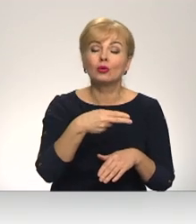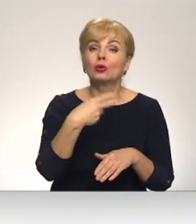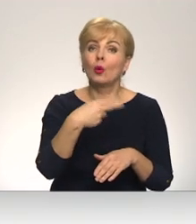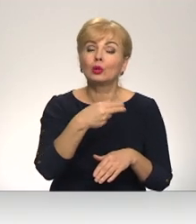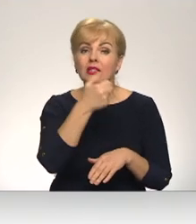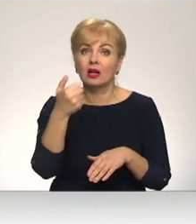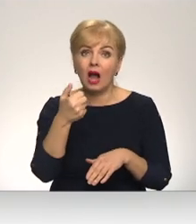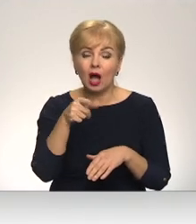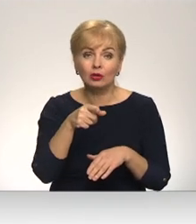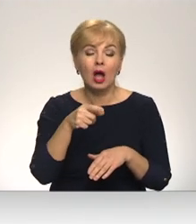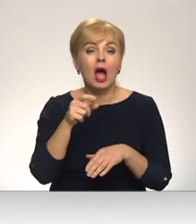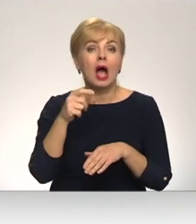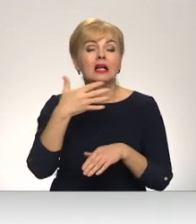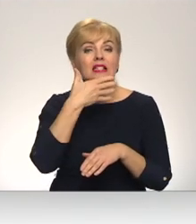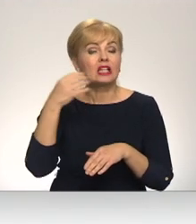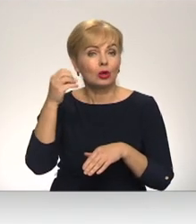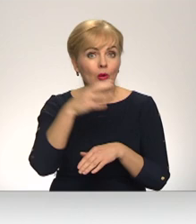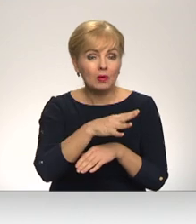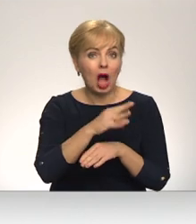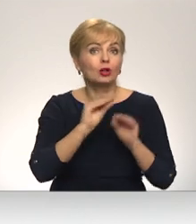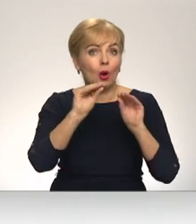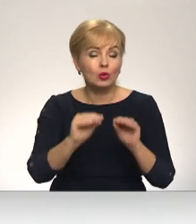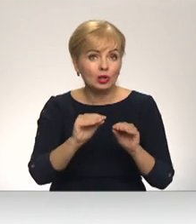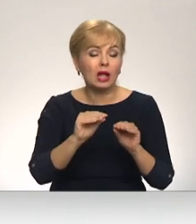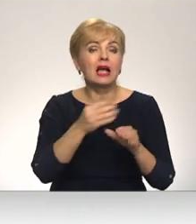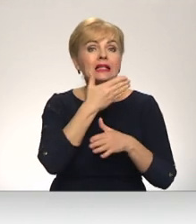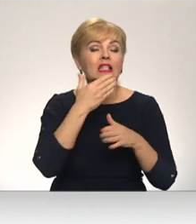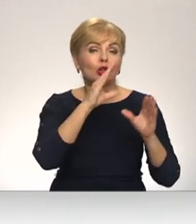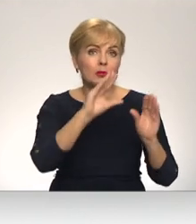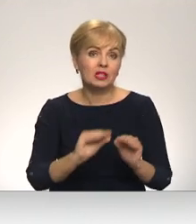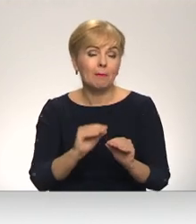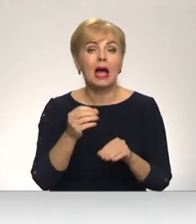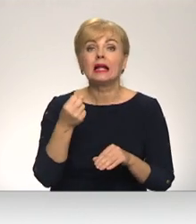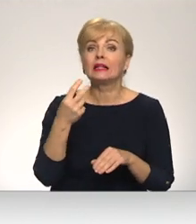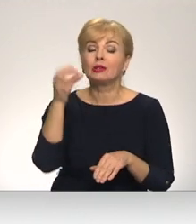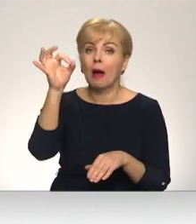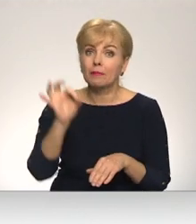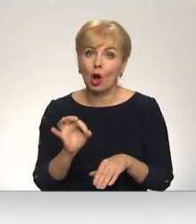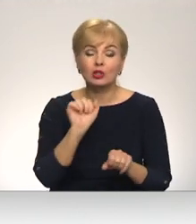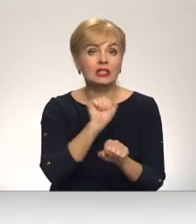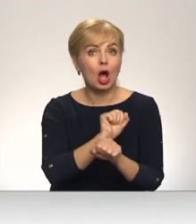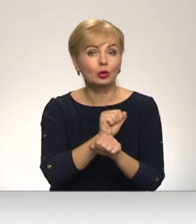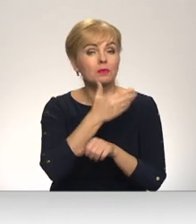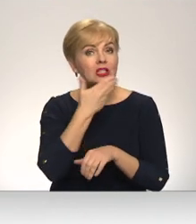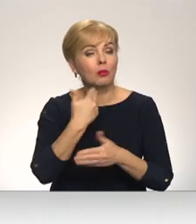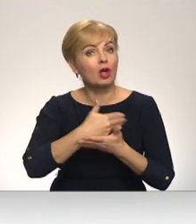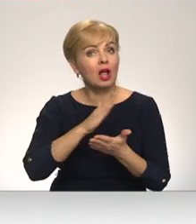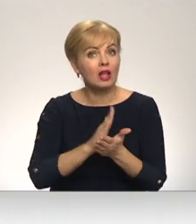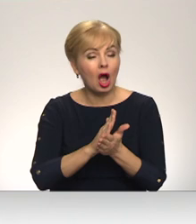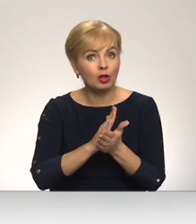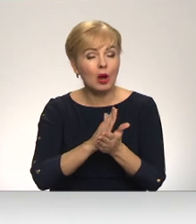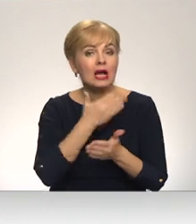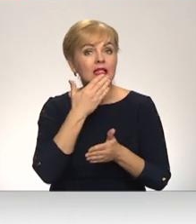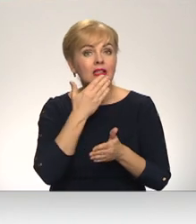2020. Gadā līdz ar kolektoru parku siltuma tarifs Salaspilī tika samazināts par gandrīz 13%. Salaspils siltums lielāko daļu siltuma